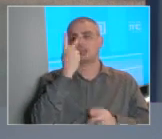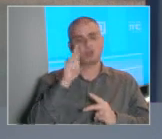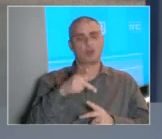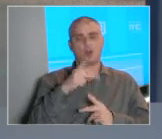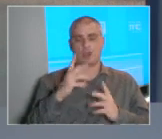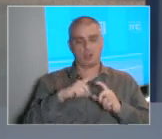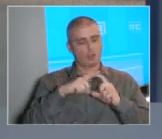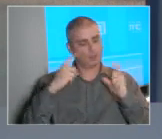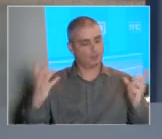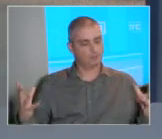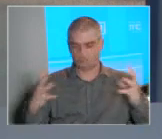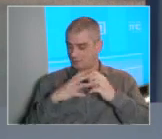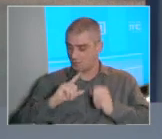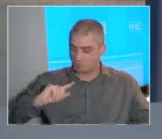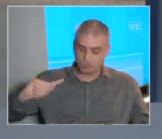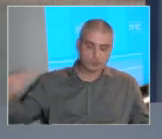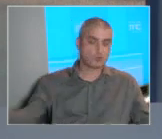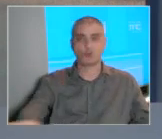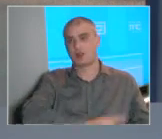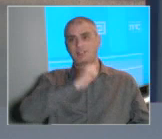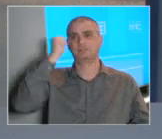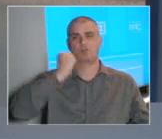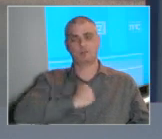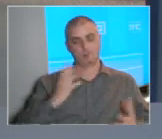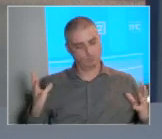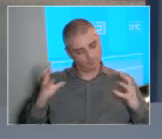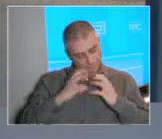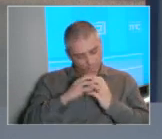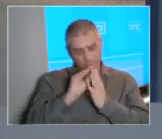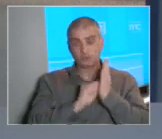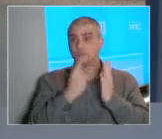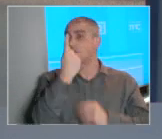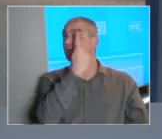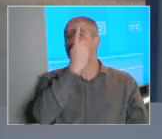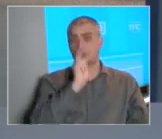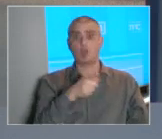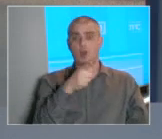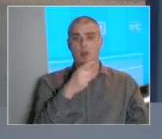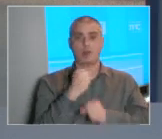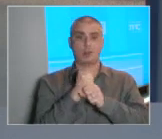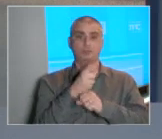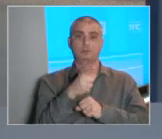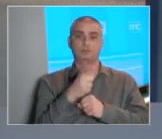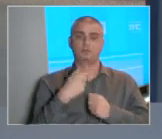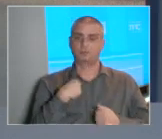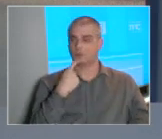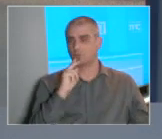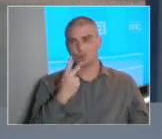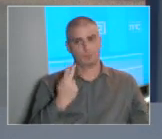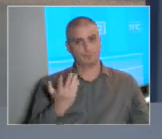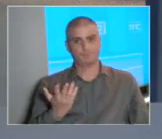שיכולה לגשר ולהביא את כל הרשימה של הציונות הדתית לרשימה אחת, היא היחידה שכרגע מסוגלת לעשות את זה. ואני אומר עוד